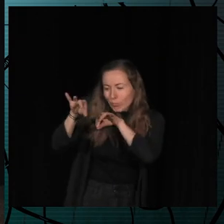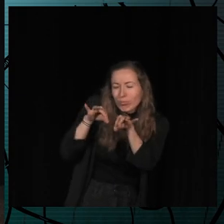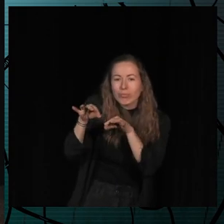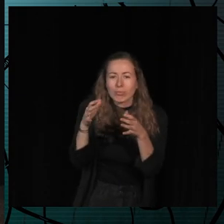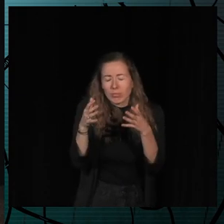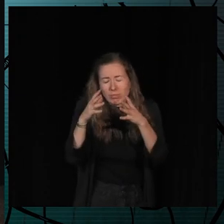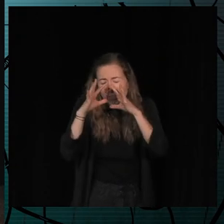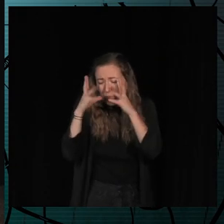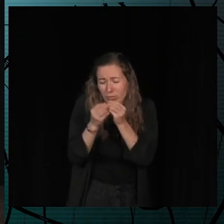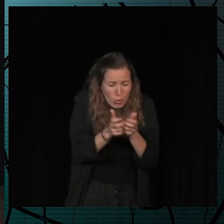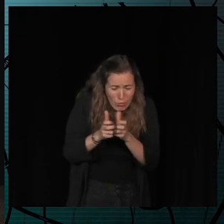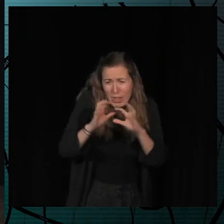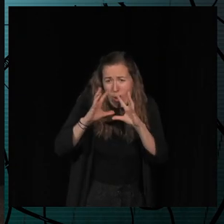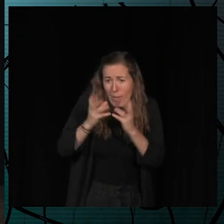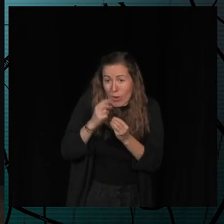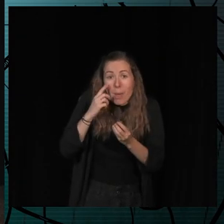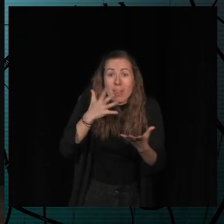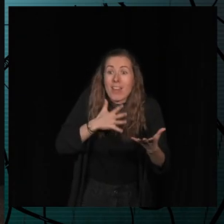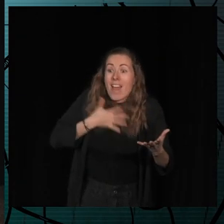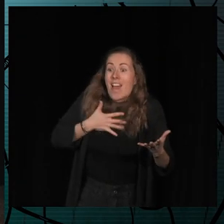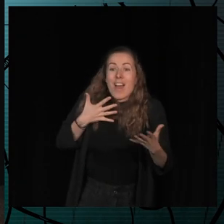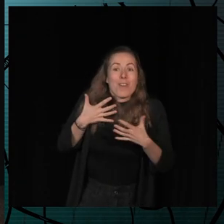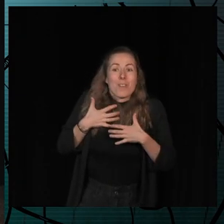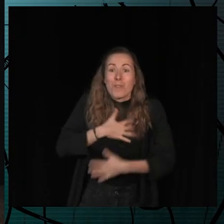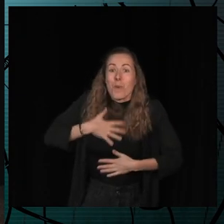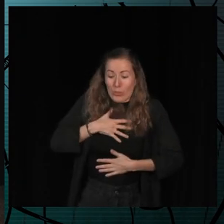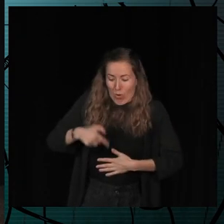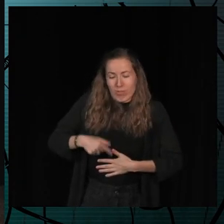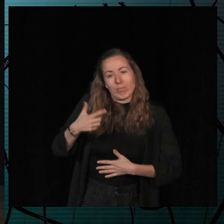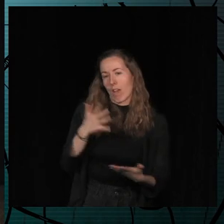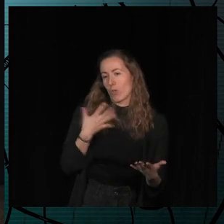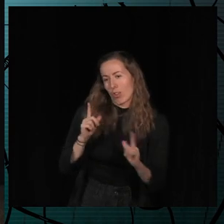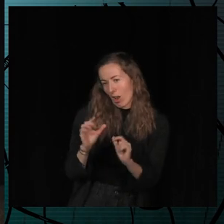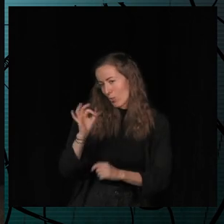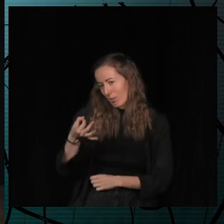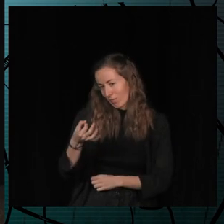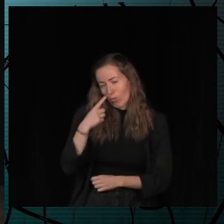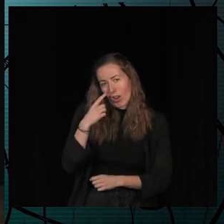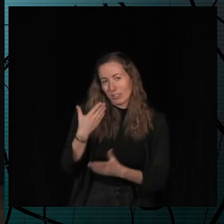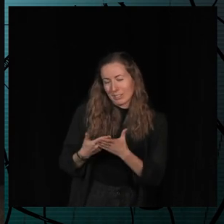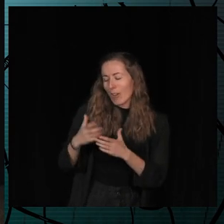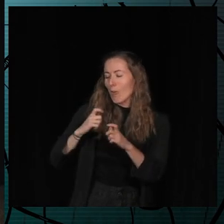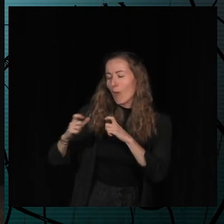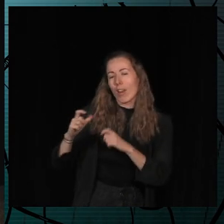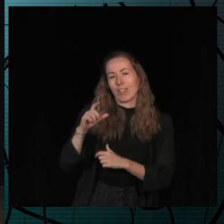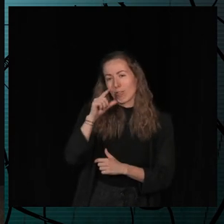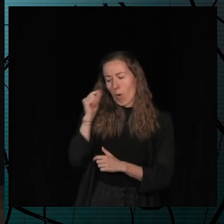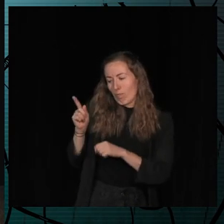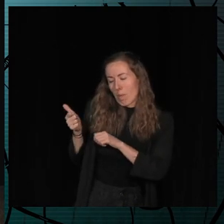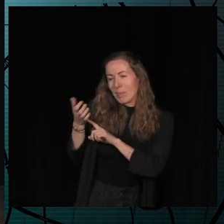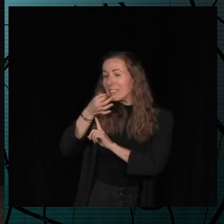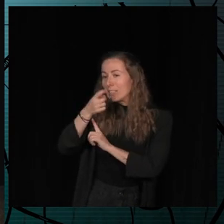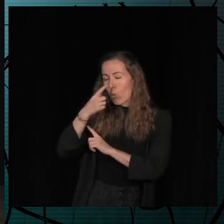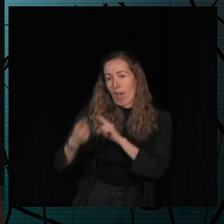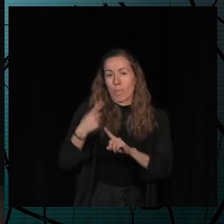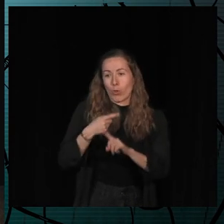a du fun ça apporte un bénéfice ça c'est mon collègue Sandro franceskini qui le démontre royalement il faut qu'il ait